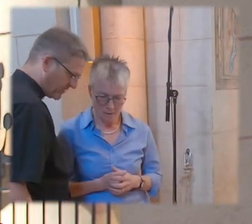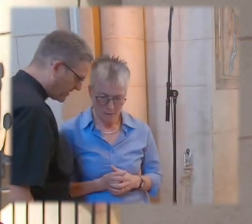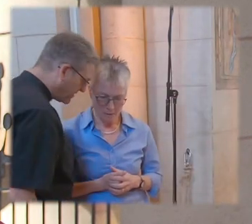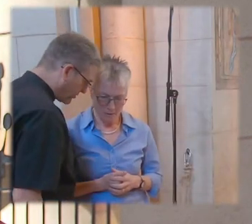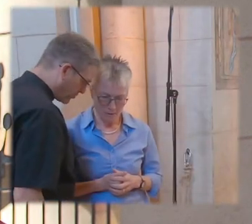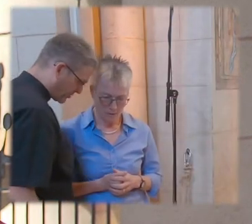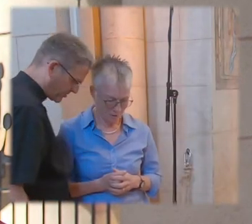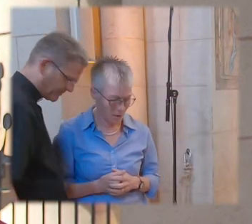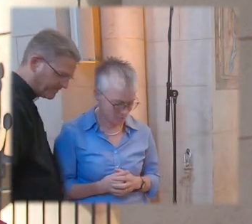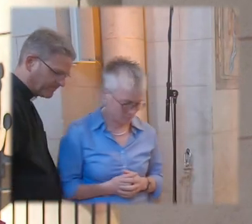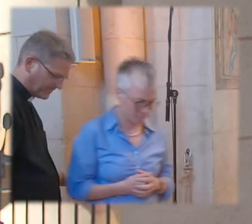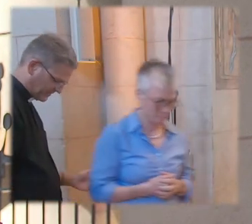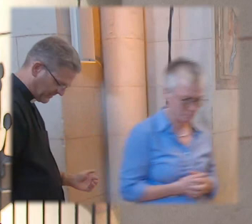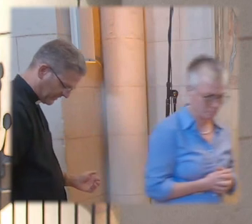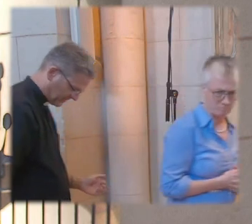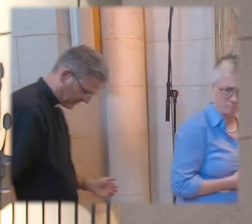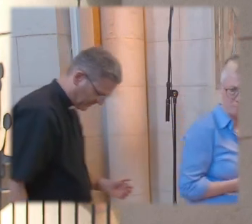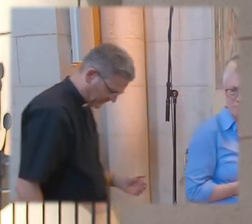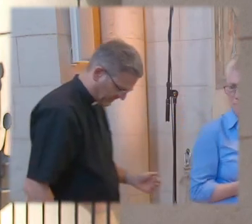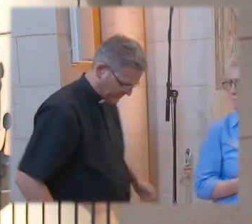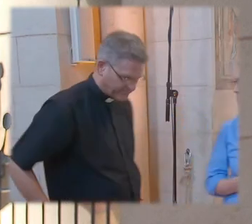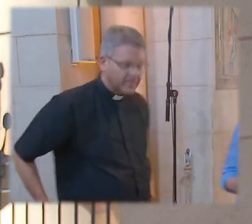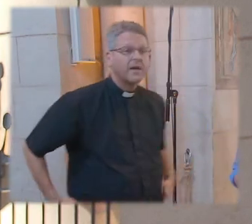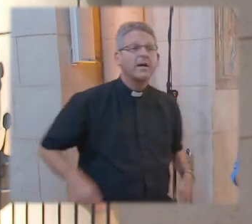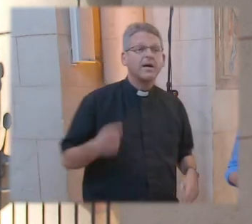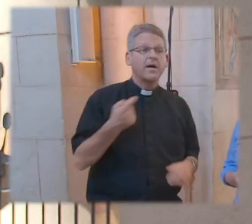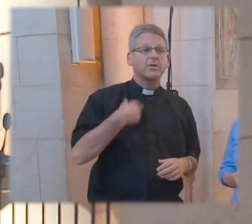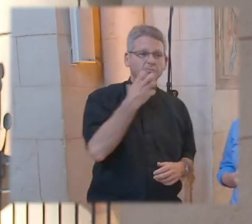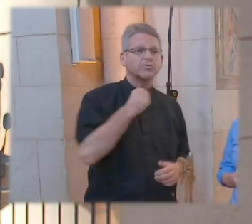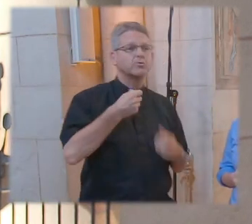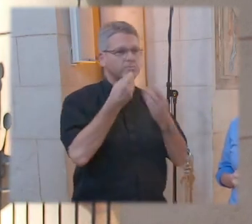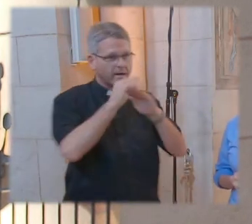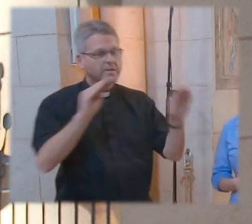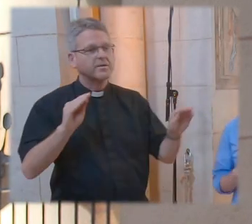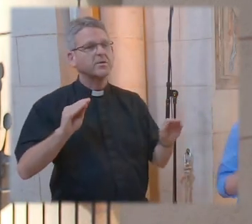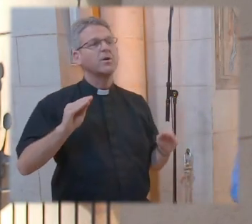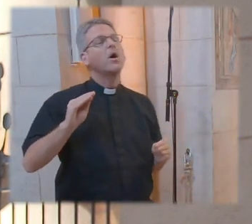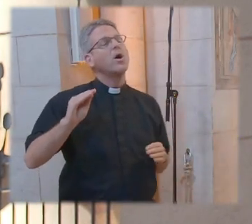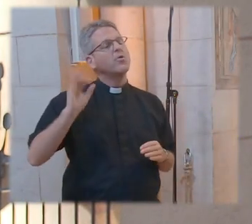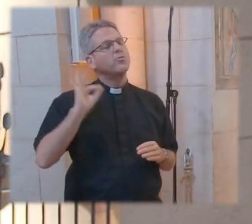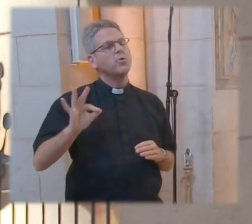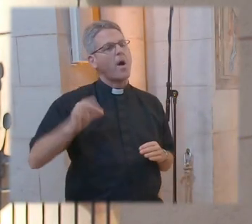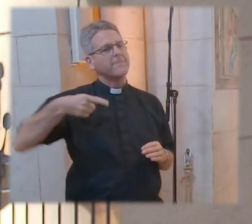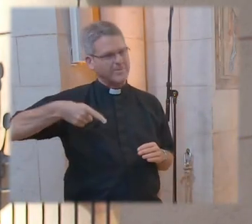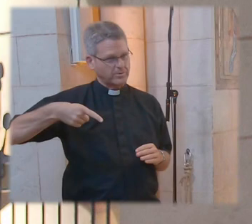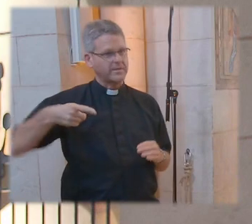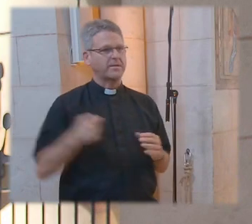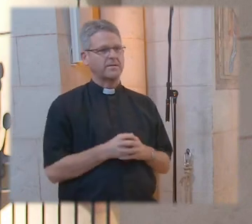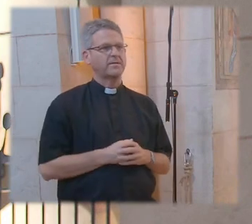Richard Henges und für die treffenden Worte, die Sie in Ihrer